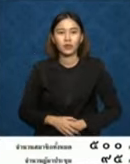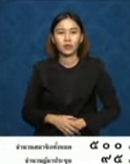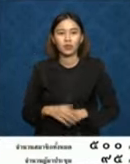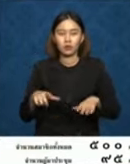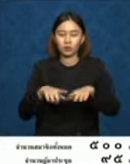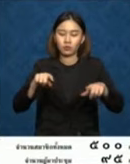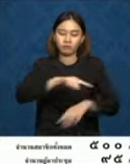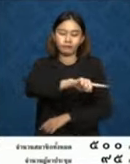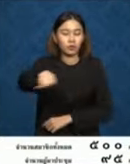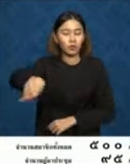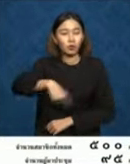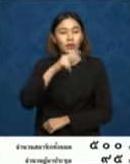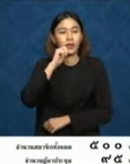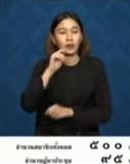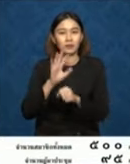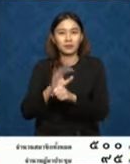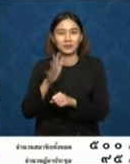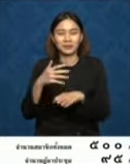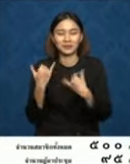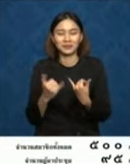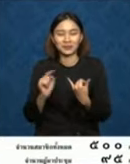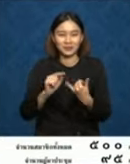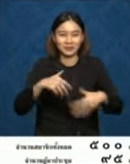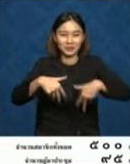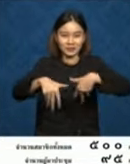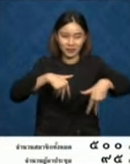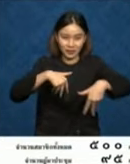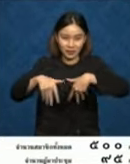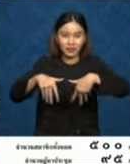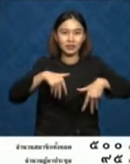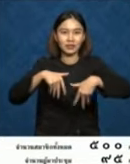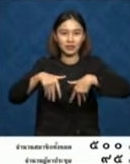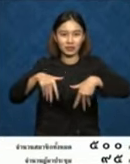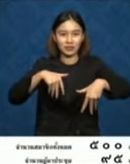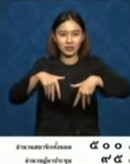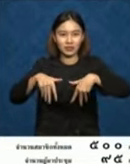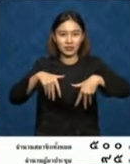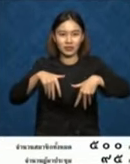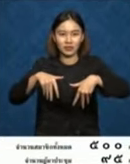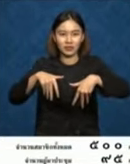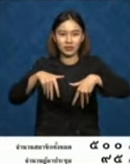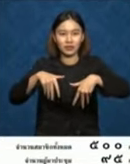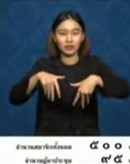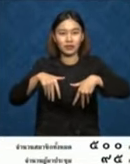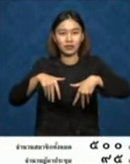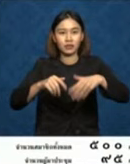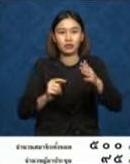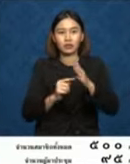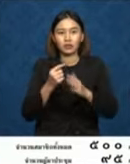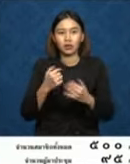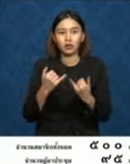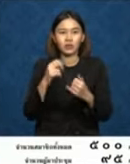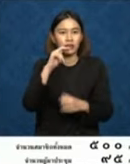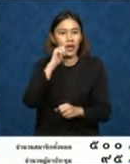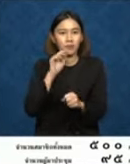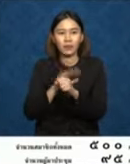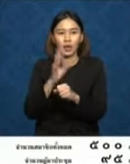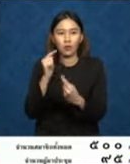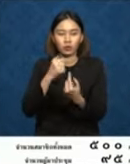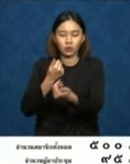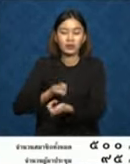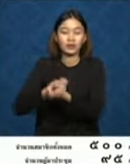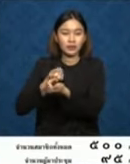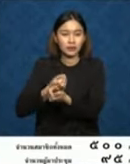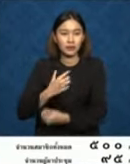งกว้างมากค่ะซึ่งขณะนี้นะคะพ่อแม่พี่น้องที่ตำบลนากระแซงนะคะเริ่มมีน้ำไม่เพียงพอต่อการใช้งานแล้